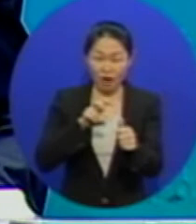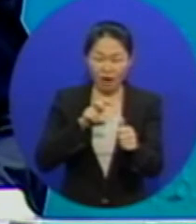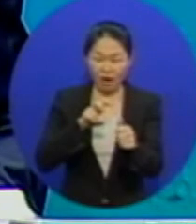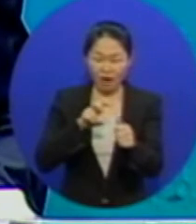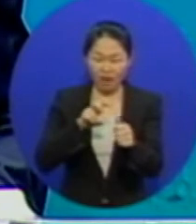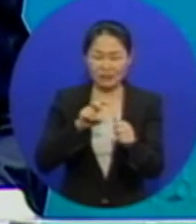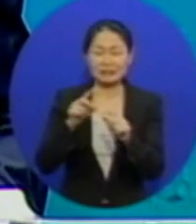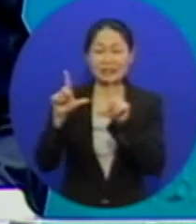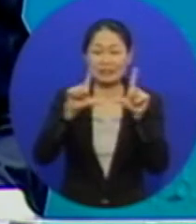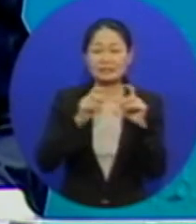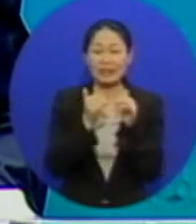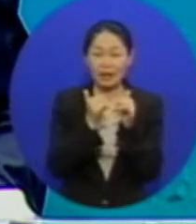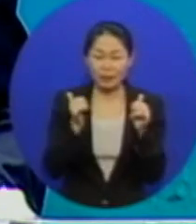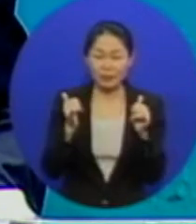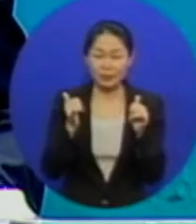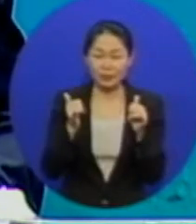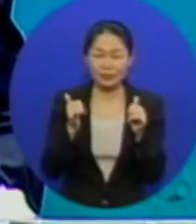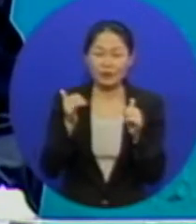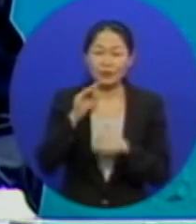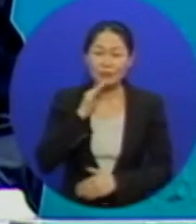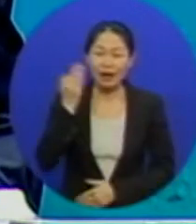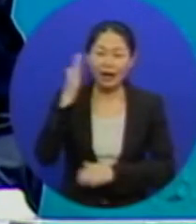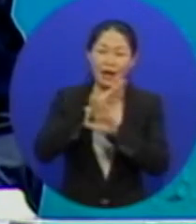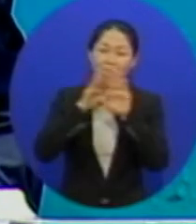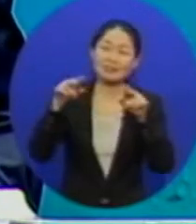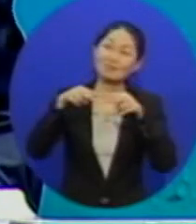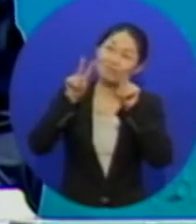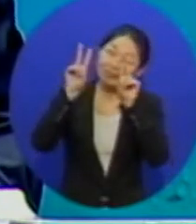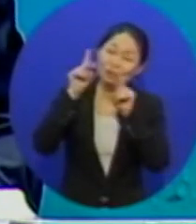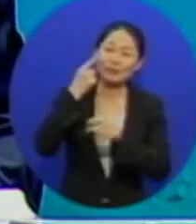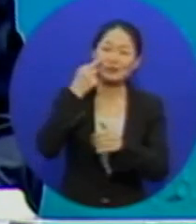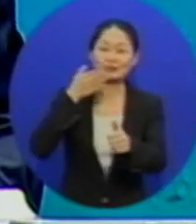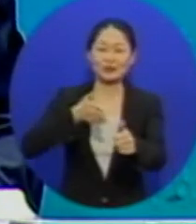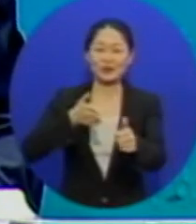분들 한번 하늘을 쳐다 보세요